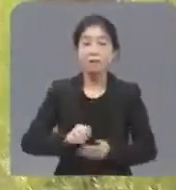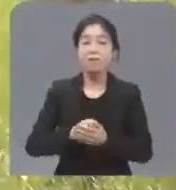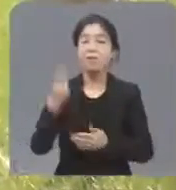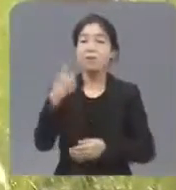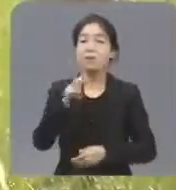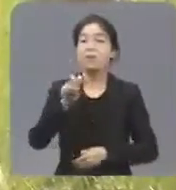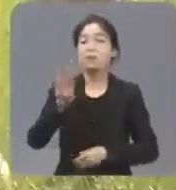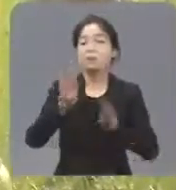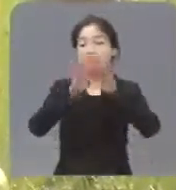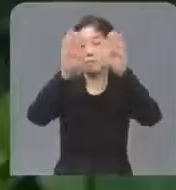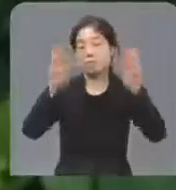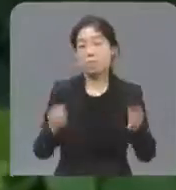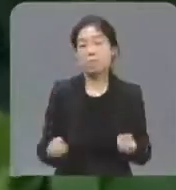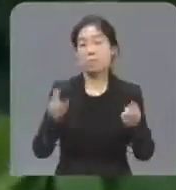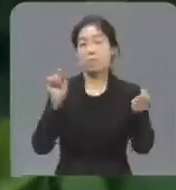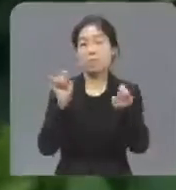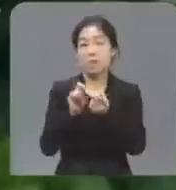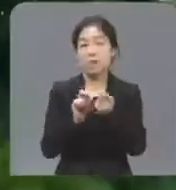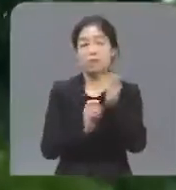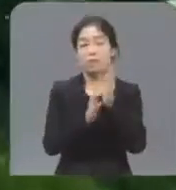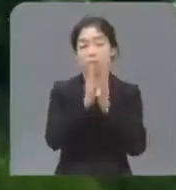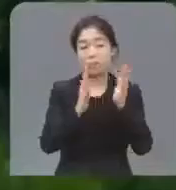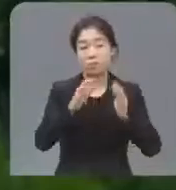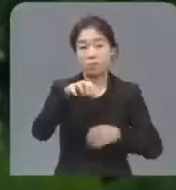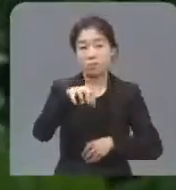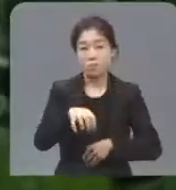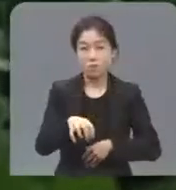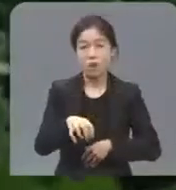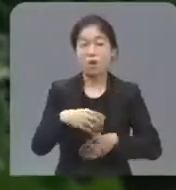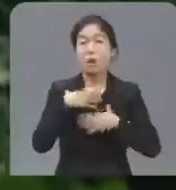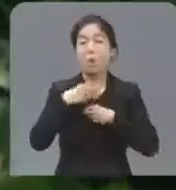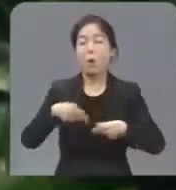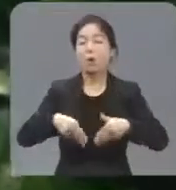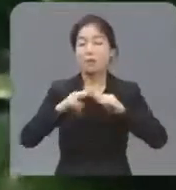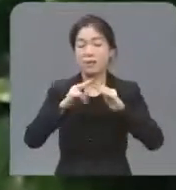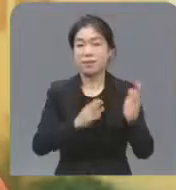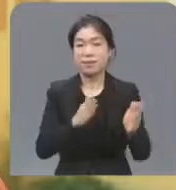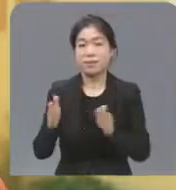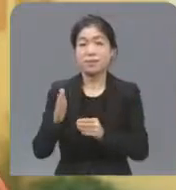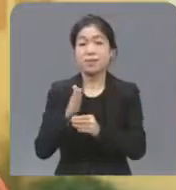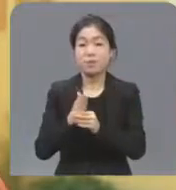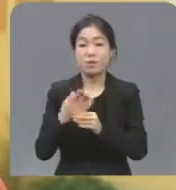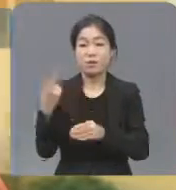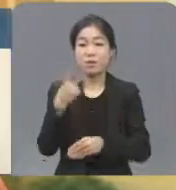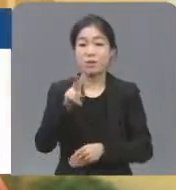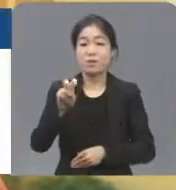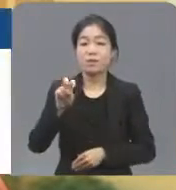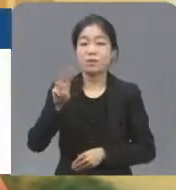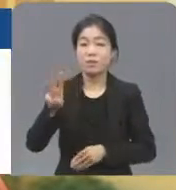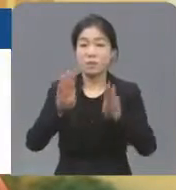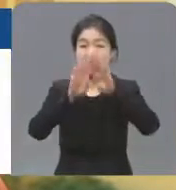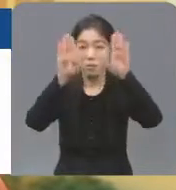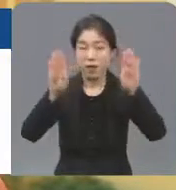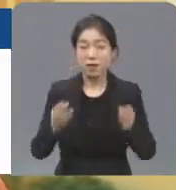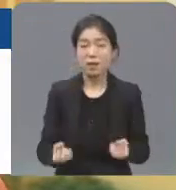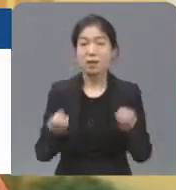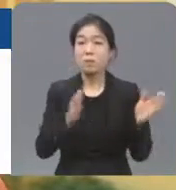2023년 박람회를 앞두고 식물원과 편의시설도 조성되고 있습니다. 2023 박람회를 대비를